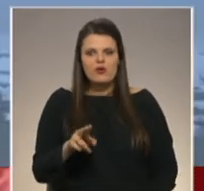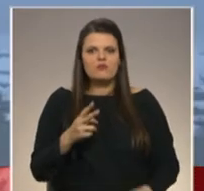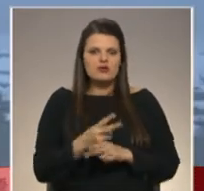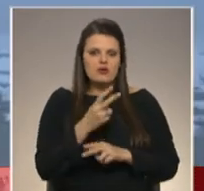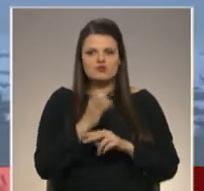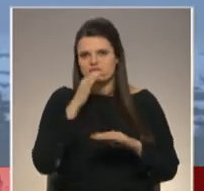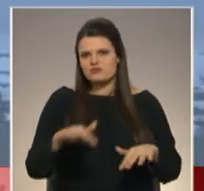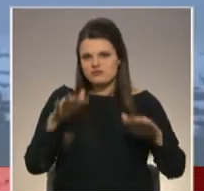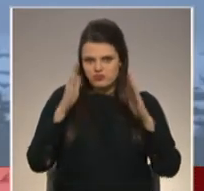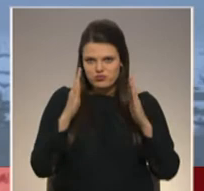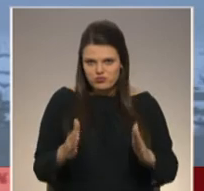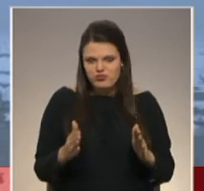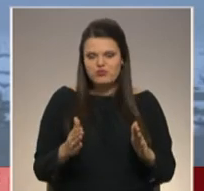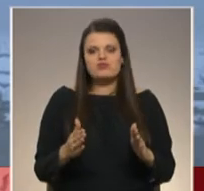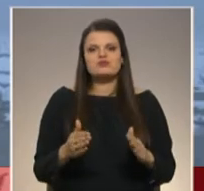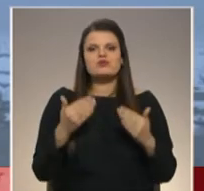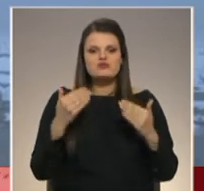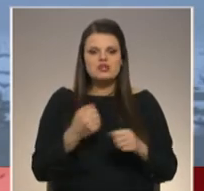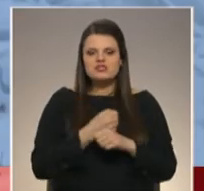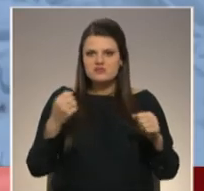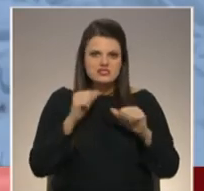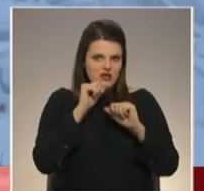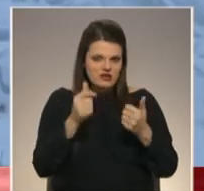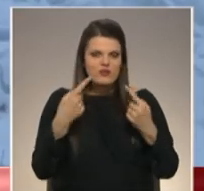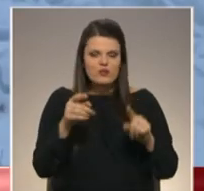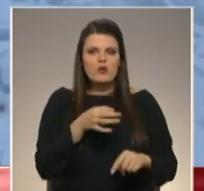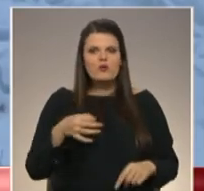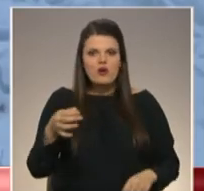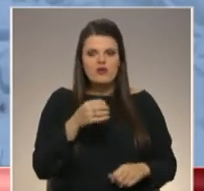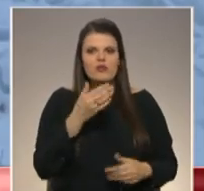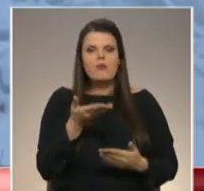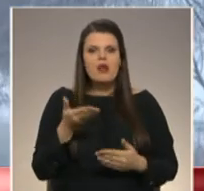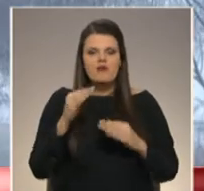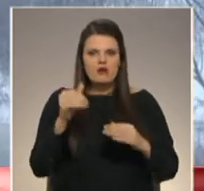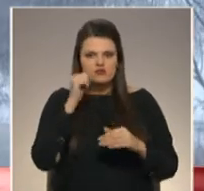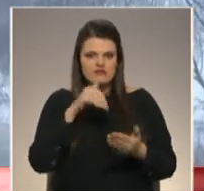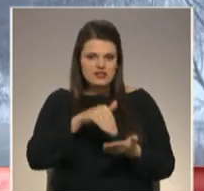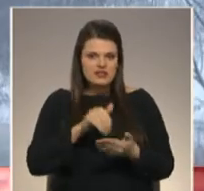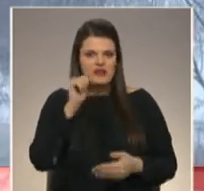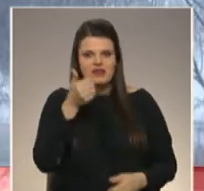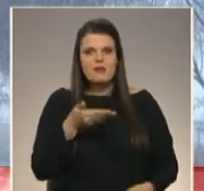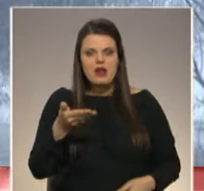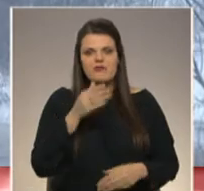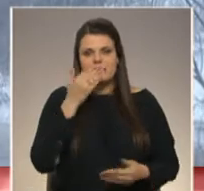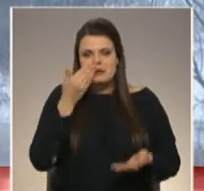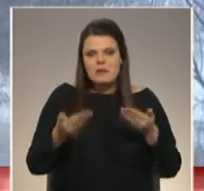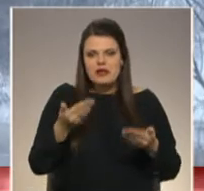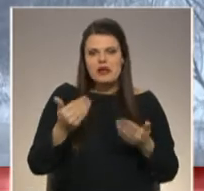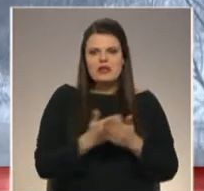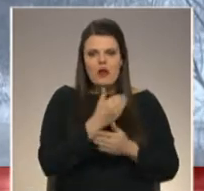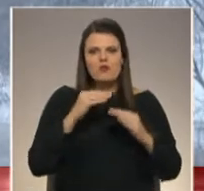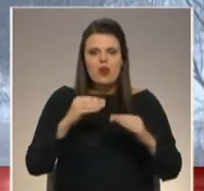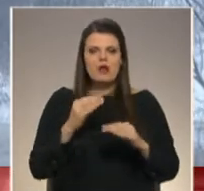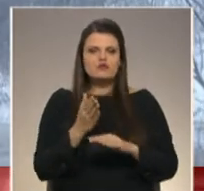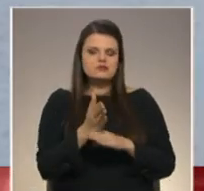celsies. Ribaku ciemā šobrīd spridzināt Daugavas ledu nevar, jo pļaviņu novadā pagaidām ledus nekustas. Rītdien pļaviņās iecerēts izmēģināt jaunu ledus zāgi,